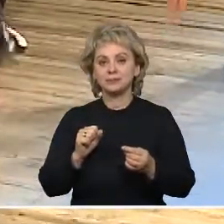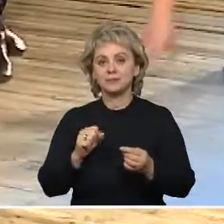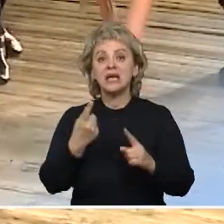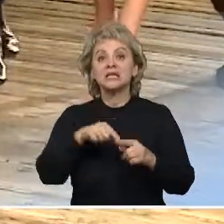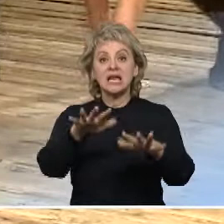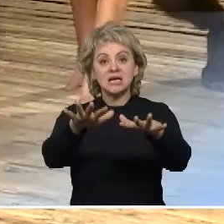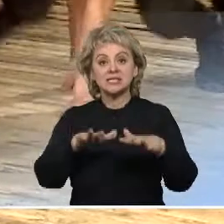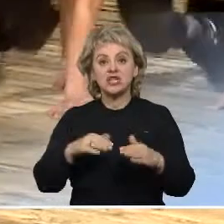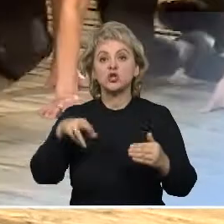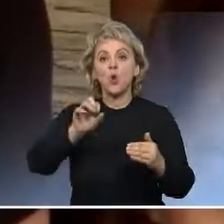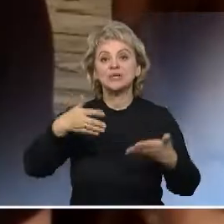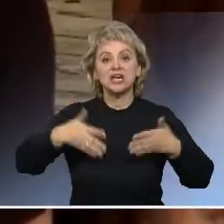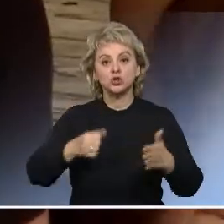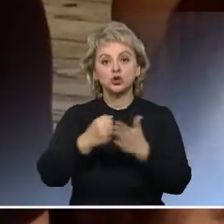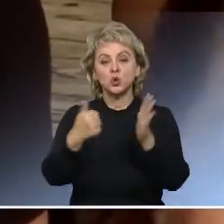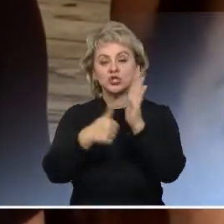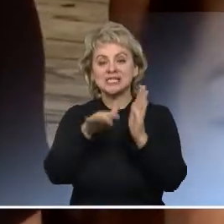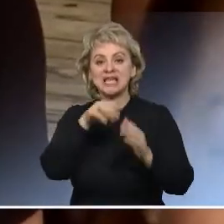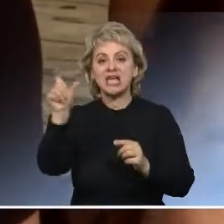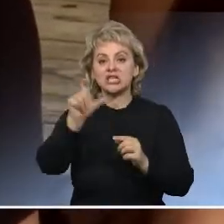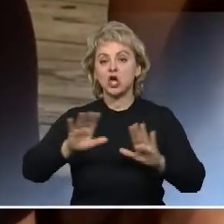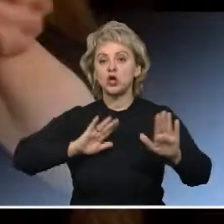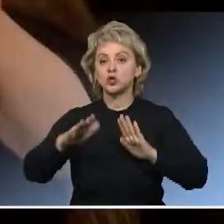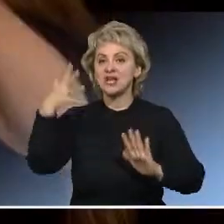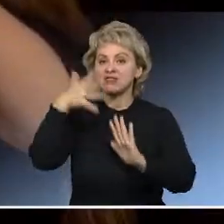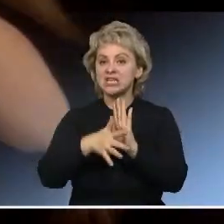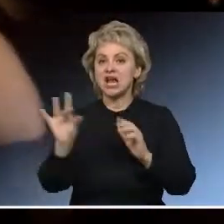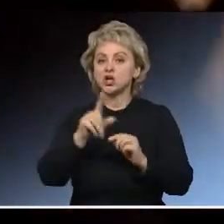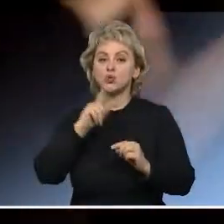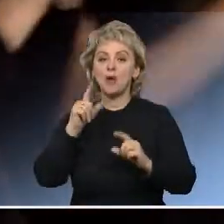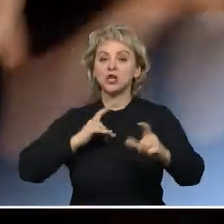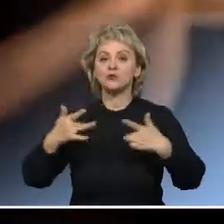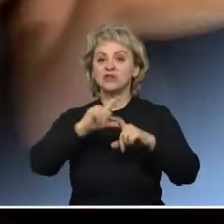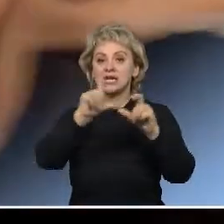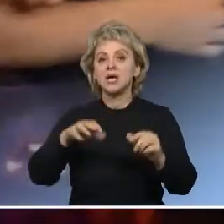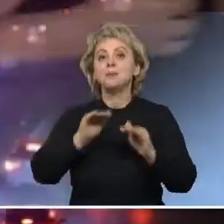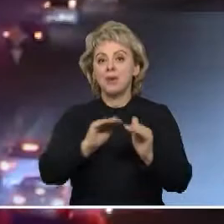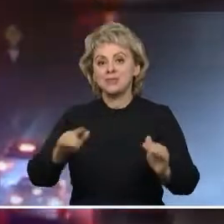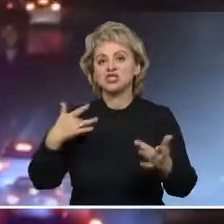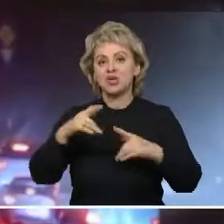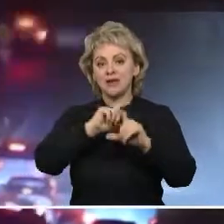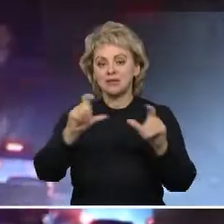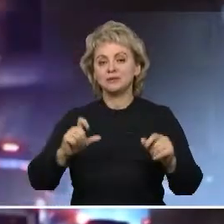Для зрителей от рождения до 6 лет итальянский режиссер внедряет в ростовском молодежном бэби-театр.